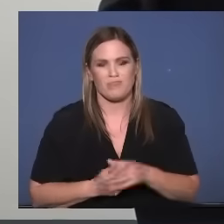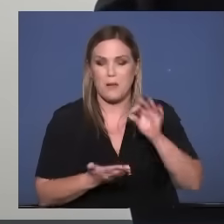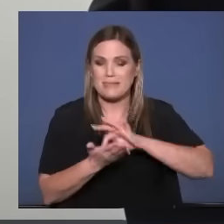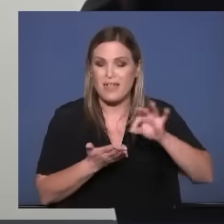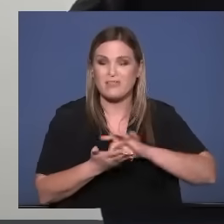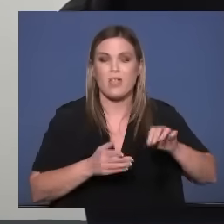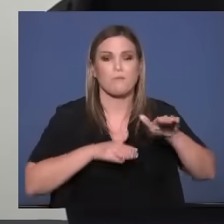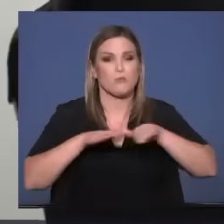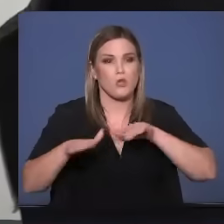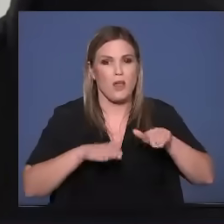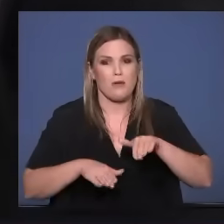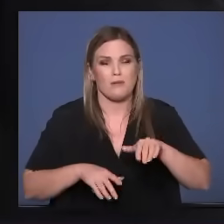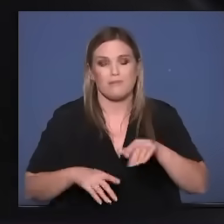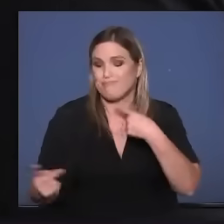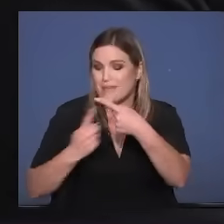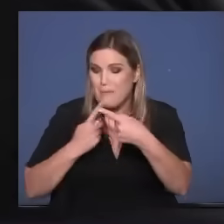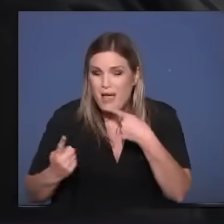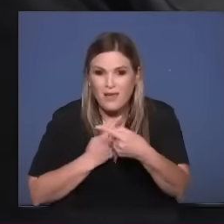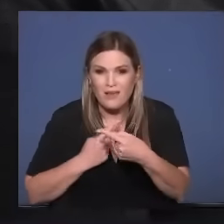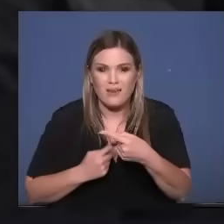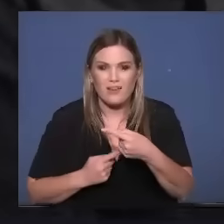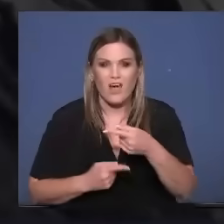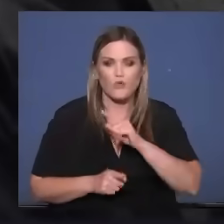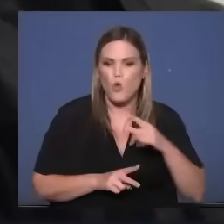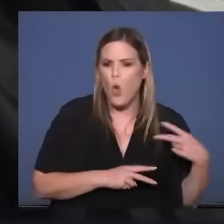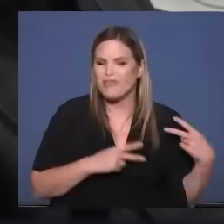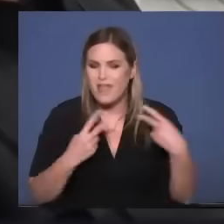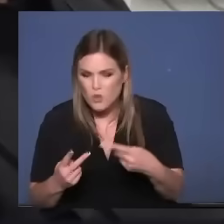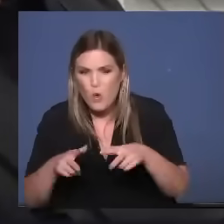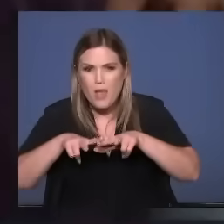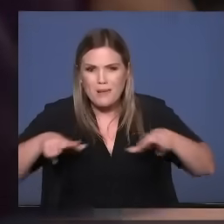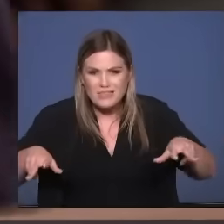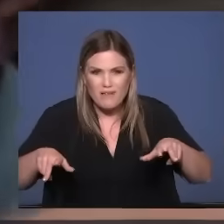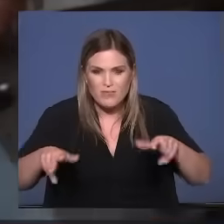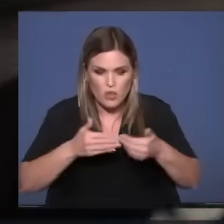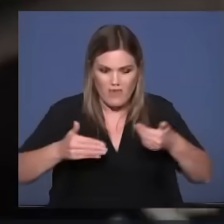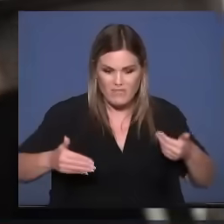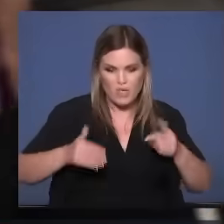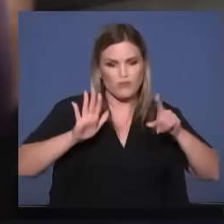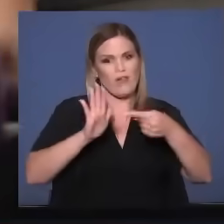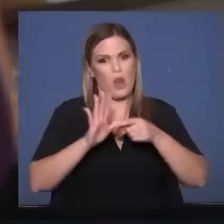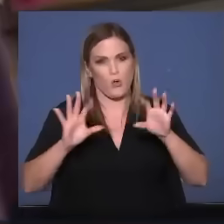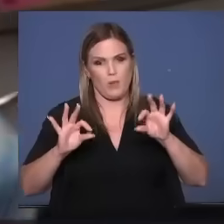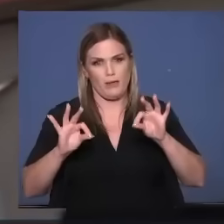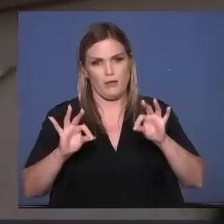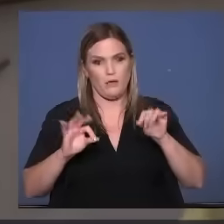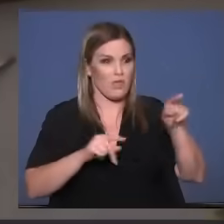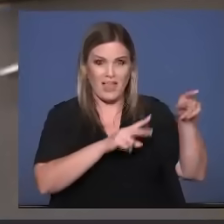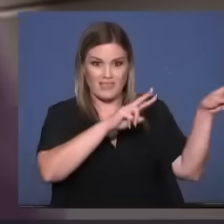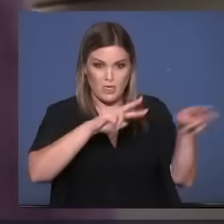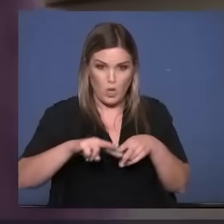ולכל מי שאני מדבר אנחנו לא נחזור לפה למצב של תרום השביעי לאוקטובר אתה תחזור למתים בסיטואציה